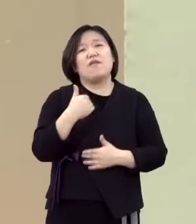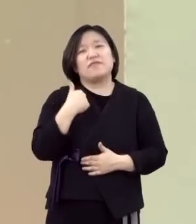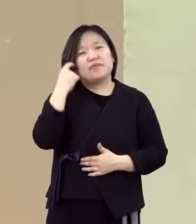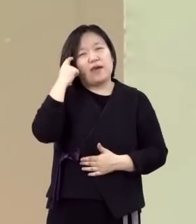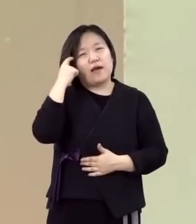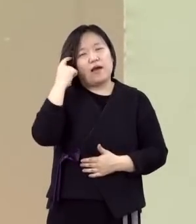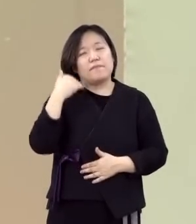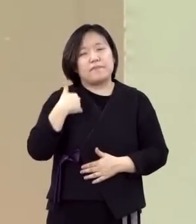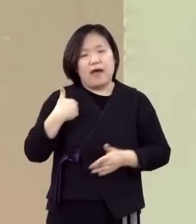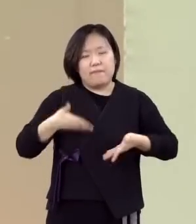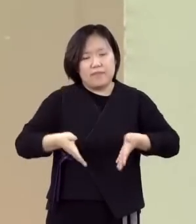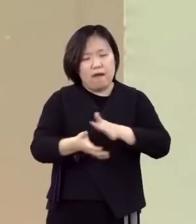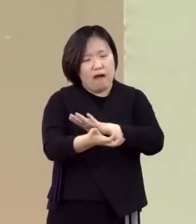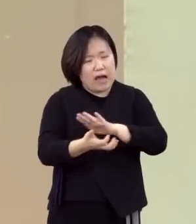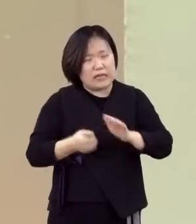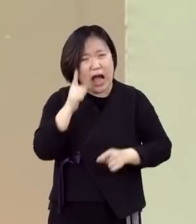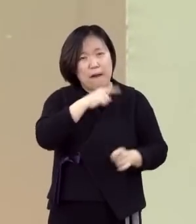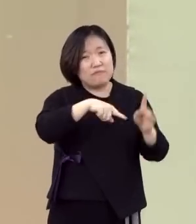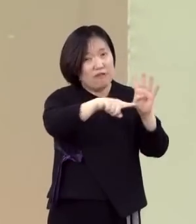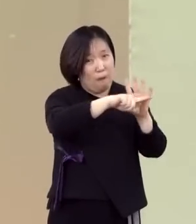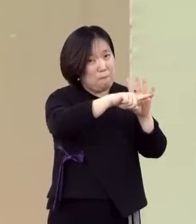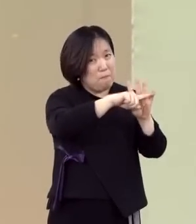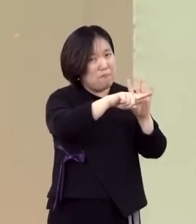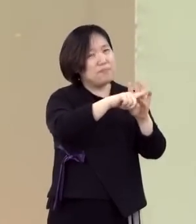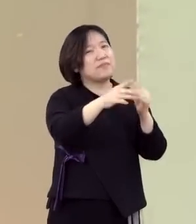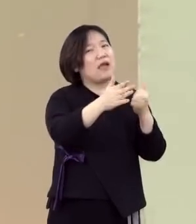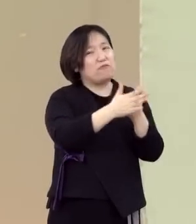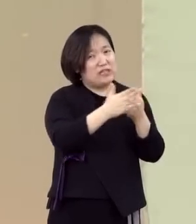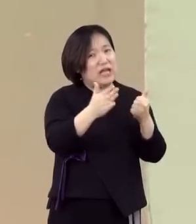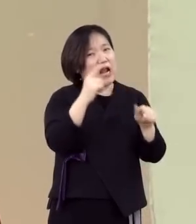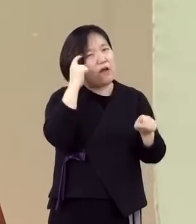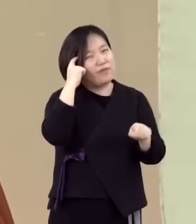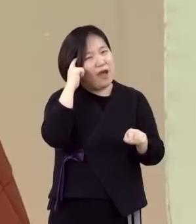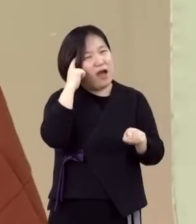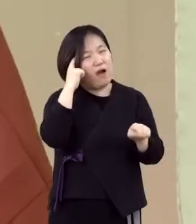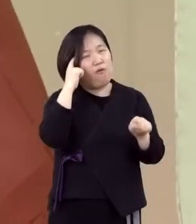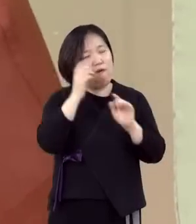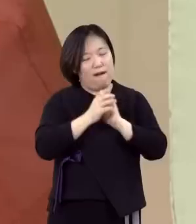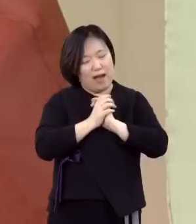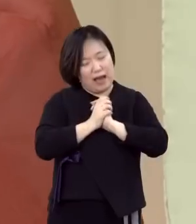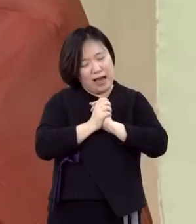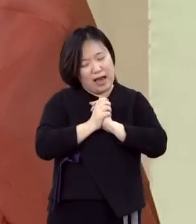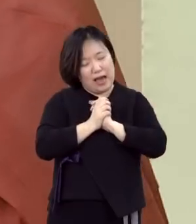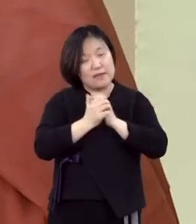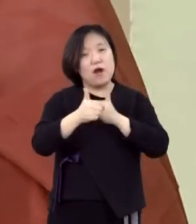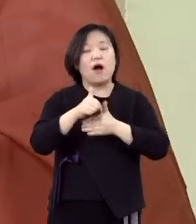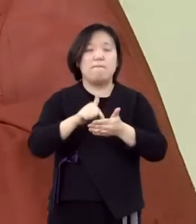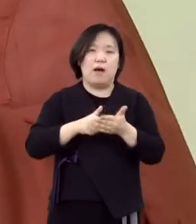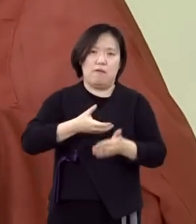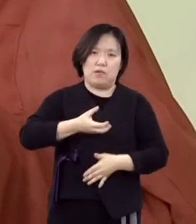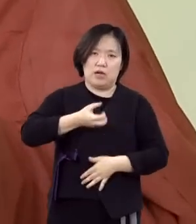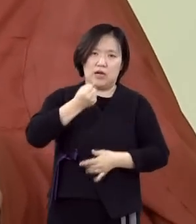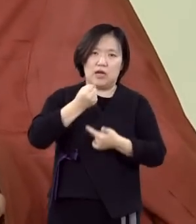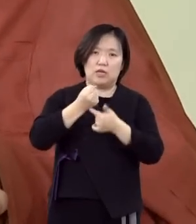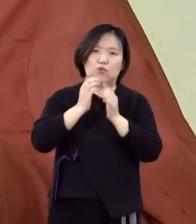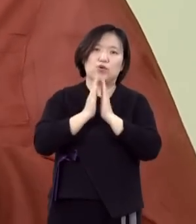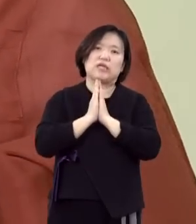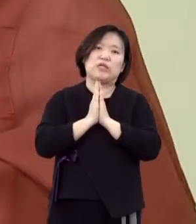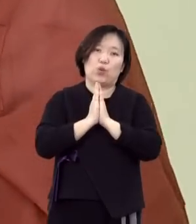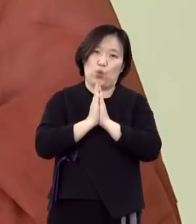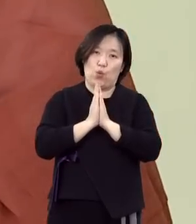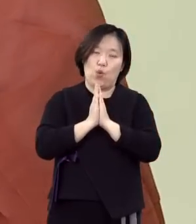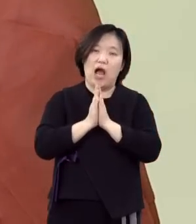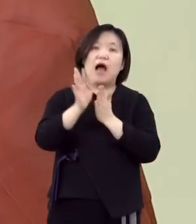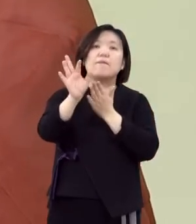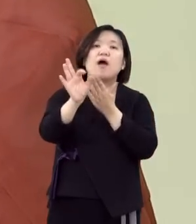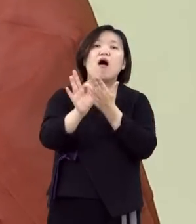전생의업보일지도모른다고생각하고 간절히기도해보시는것을권합니다.저는 불교신자들에게그렇게